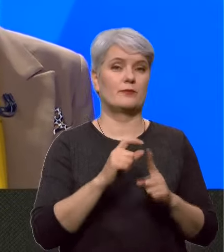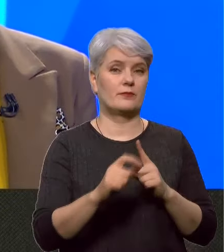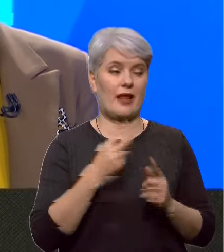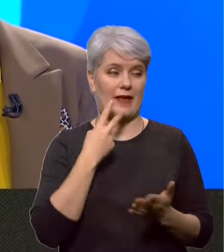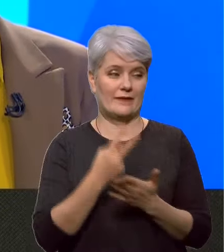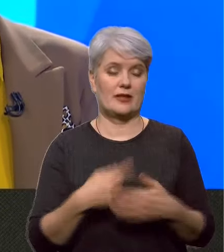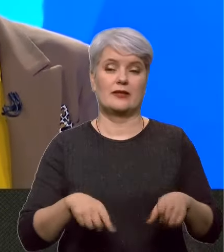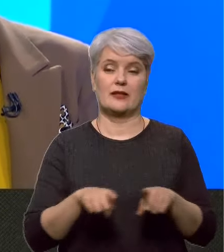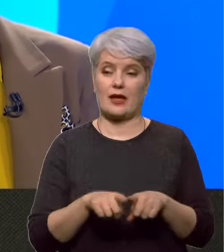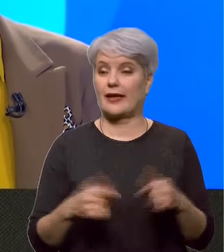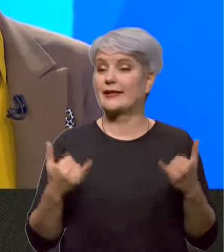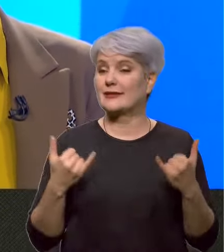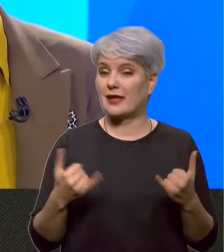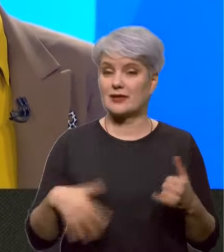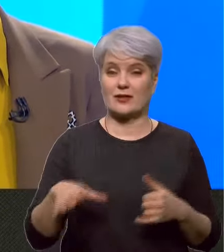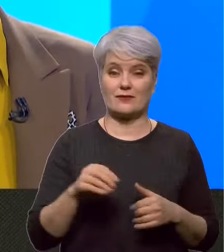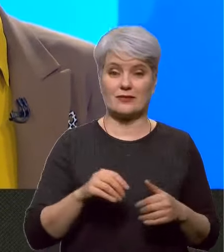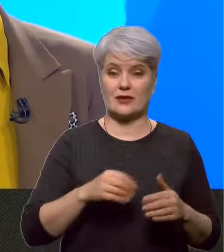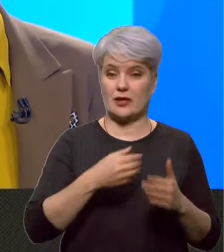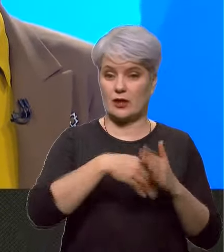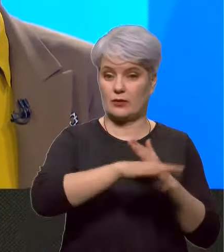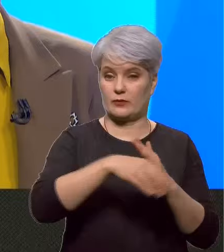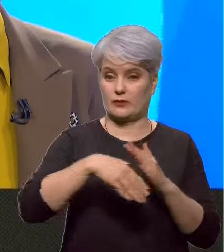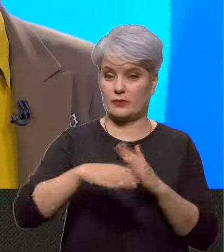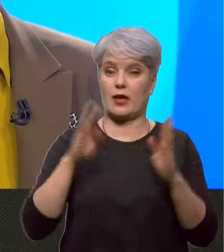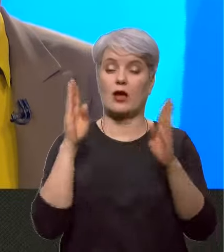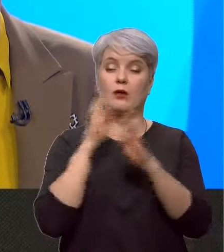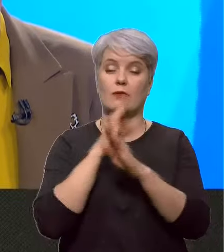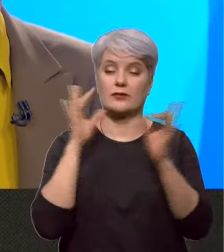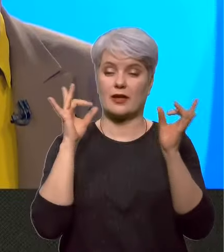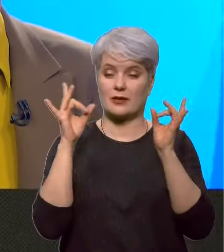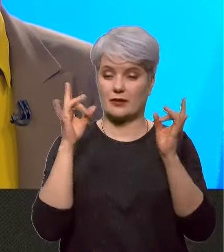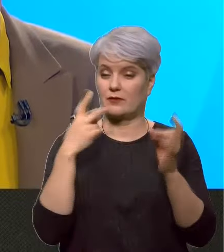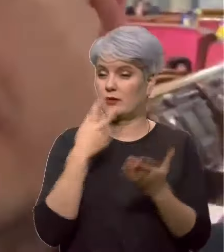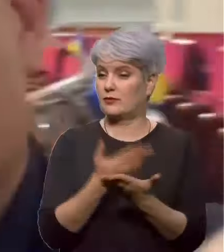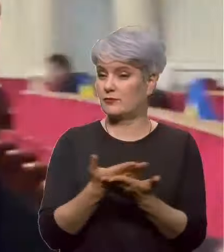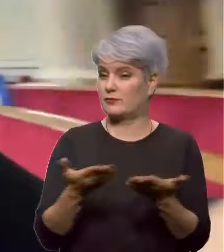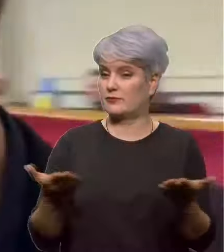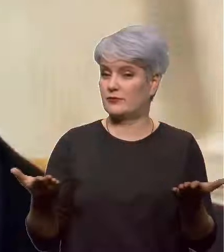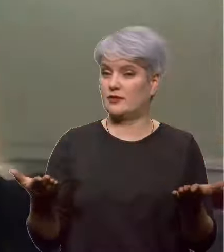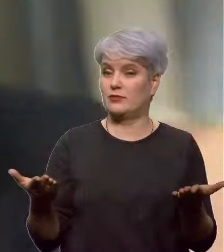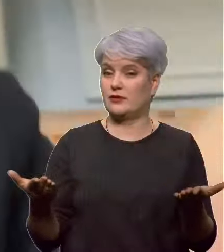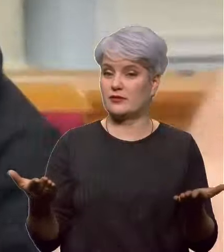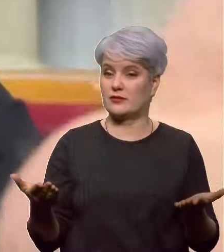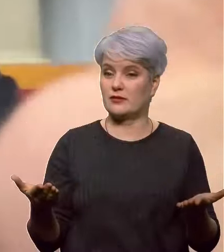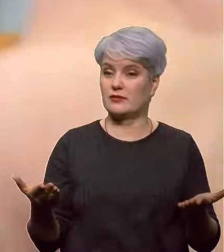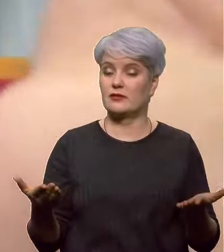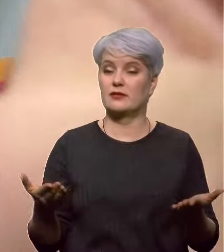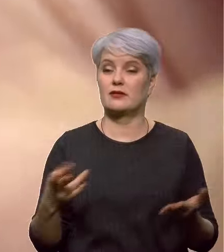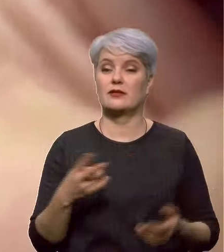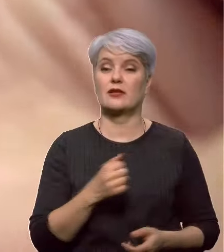наприклад, зараз, ну, зараз тут просто всі розійшлись, тут бачите, повітряна тривога, от я вам продемонструю, от засідання. На жаль